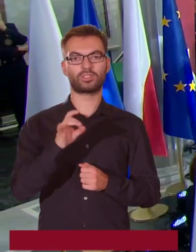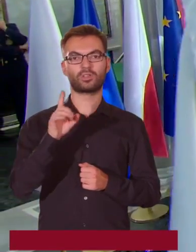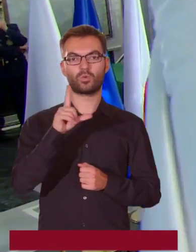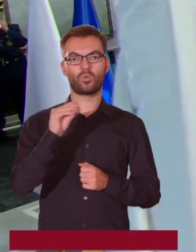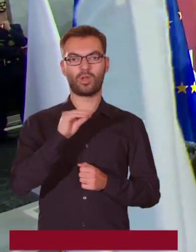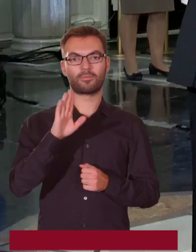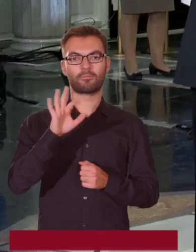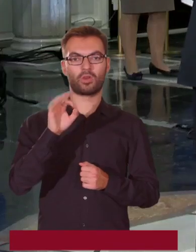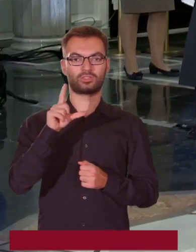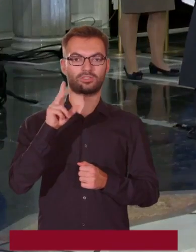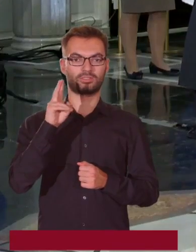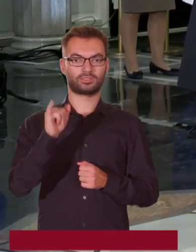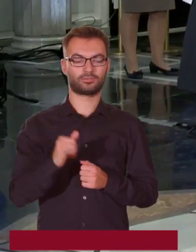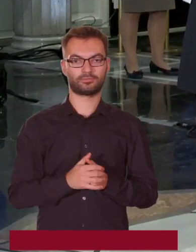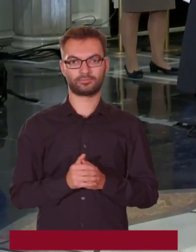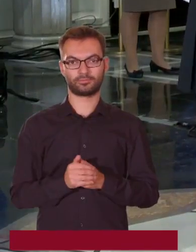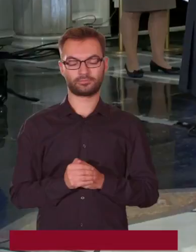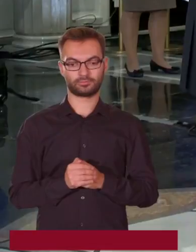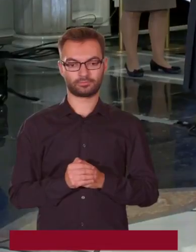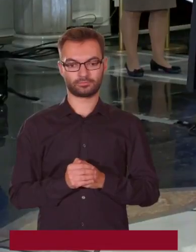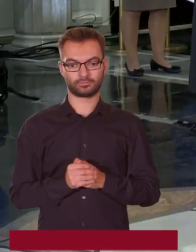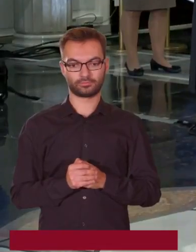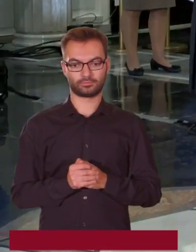Dobrze. Teraz pan Tomasz.